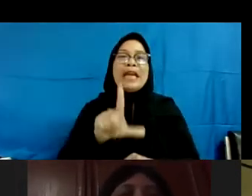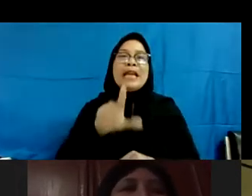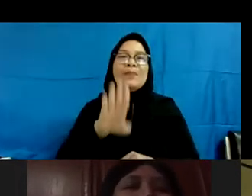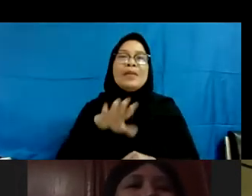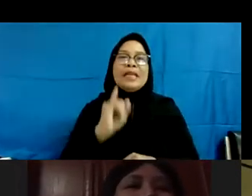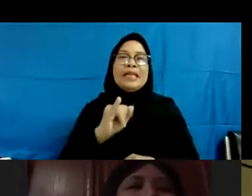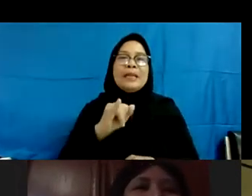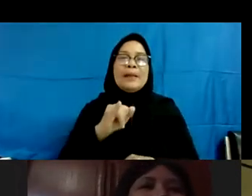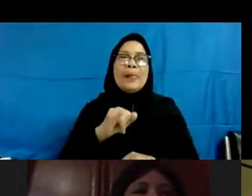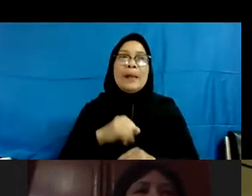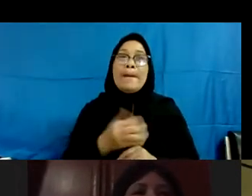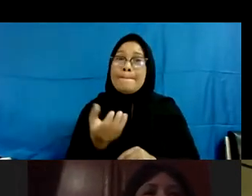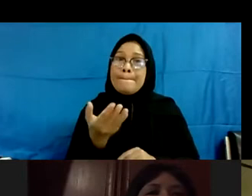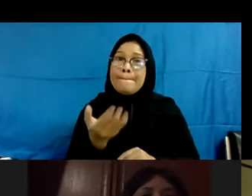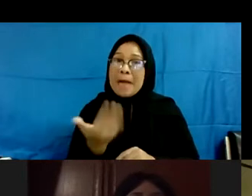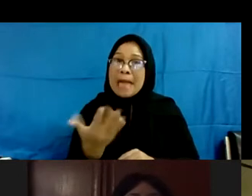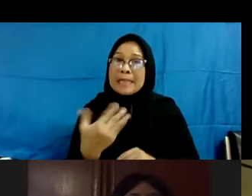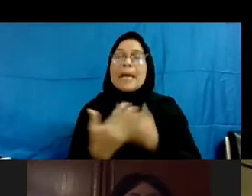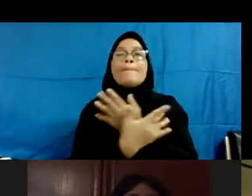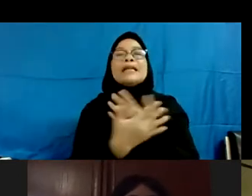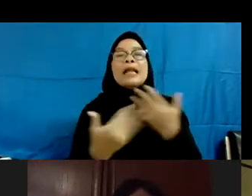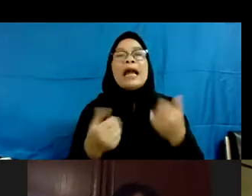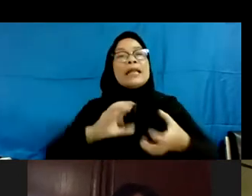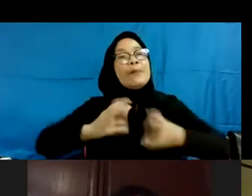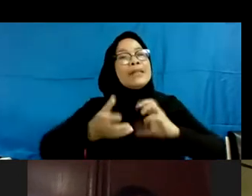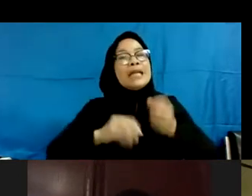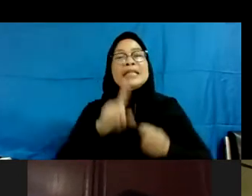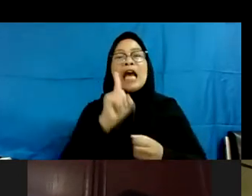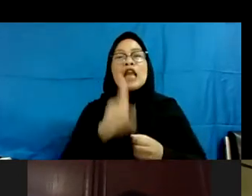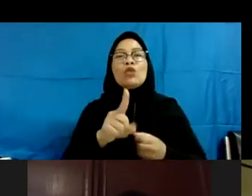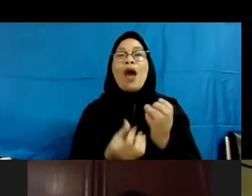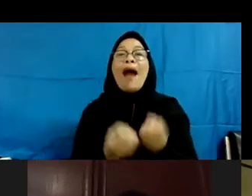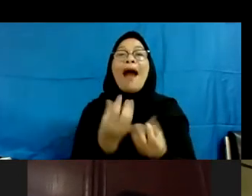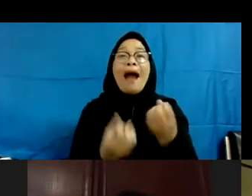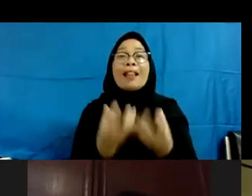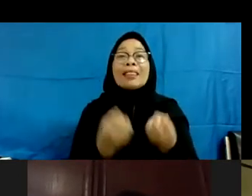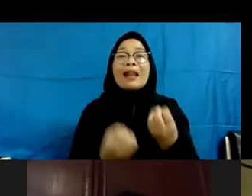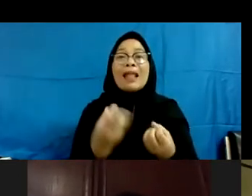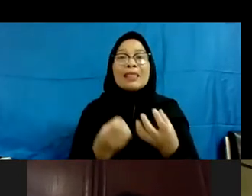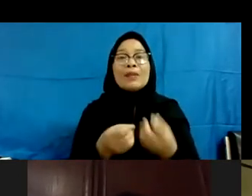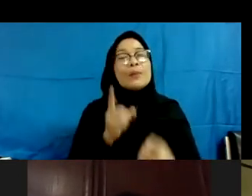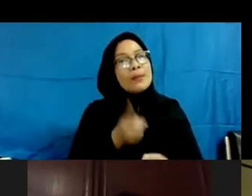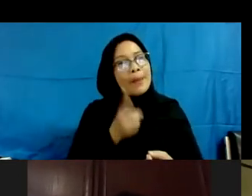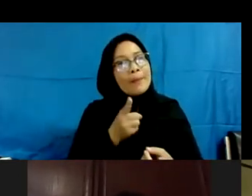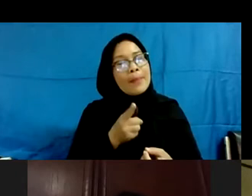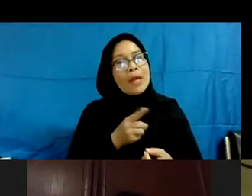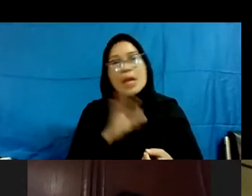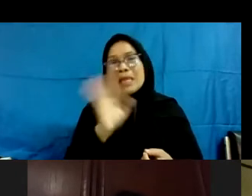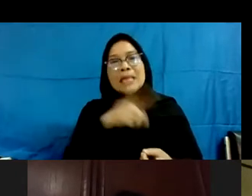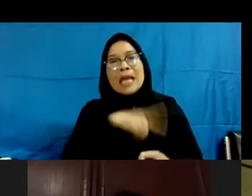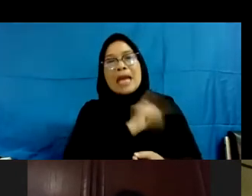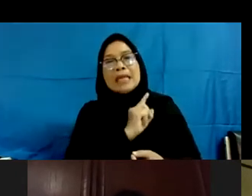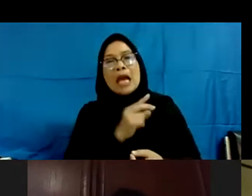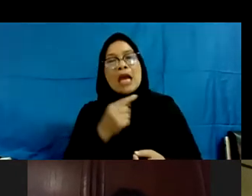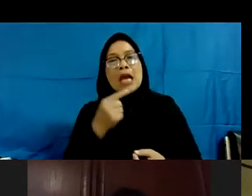campaign atau apa itu yang mengajak masyarakat itu jadi huruf Braille itu jadi salah satu alternatif gitu. Karena kan ini tidak hanya untuk kebutuhan tunanetra saja kan. Misalnya buat yang